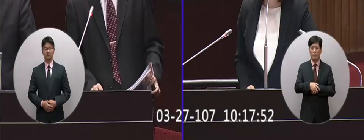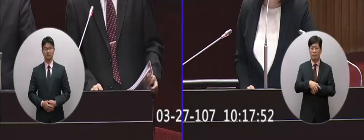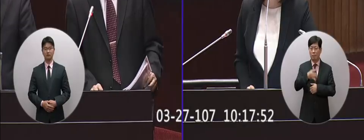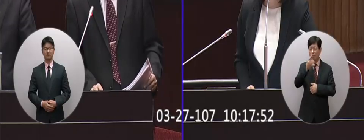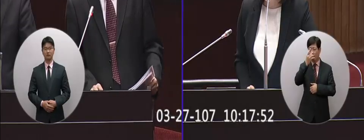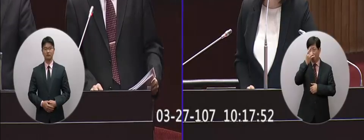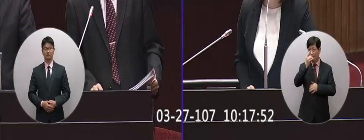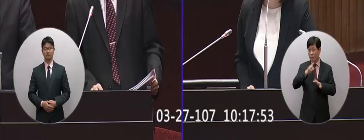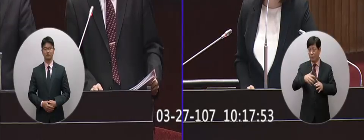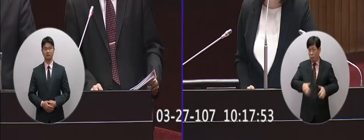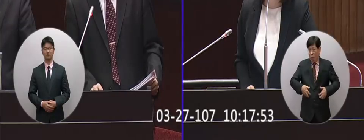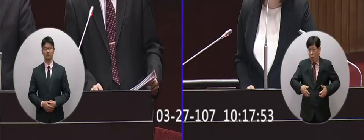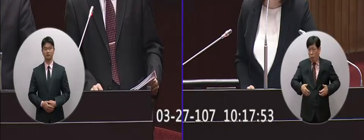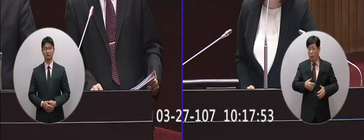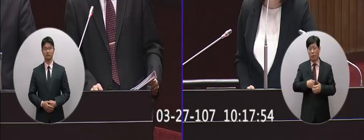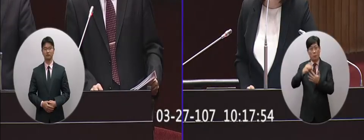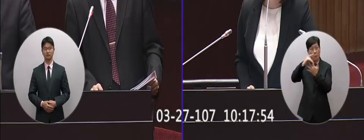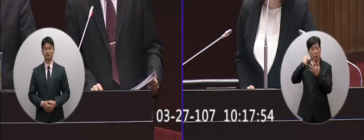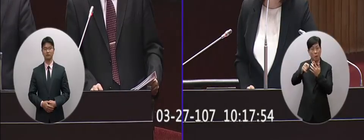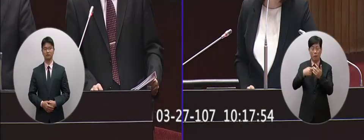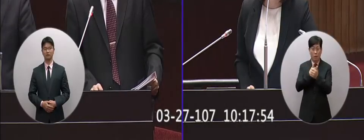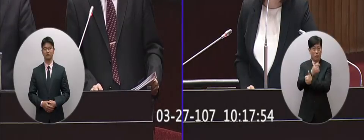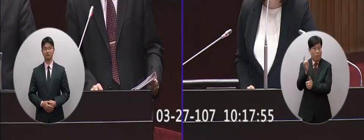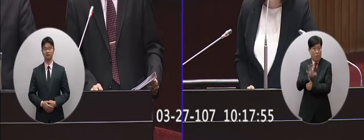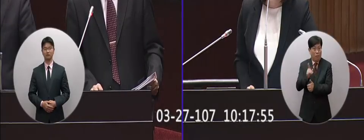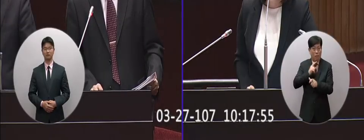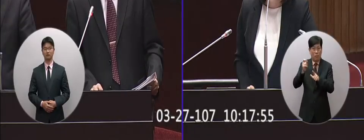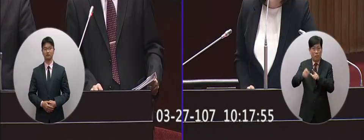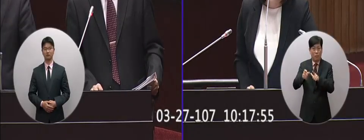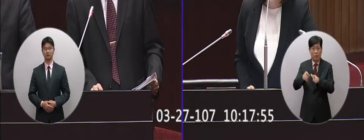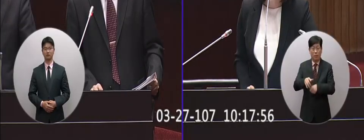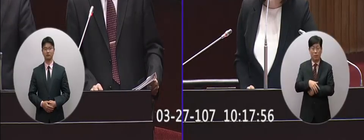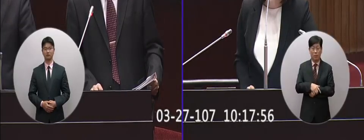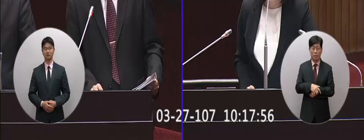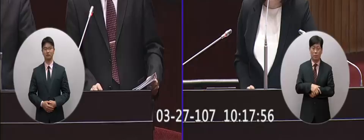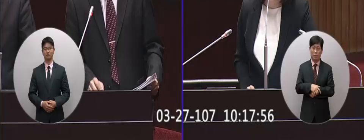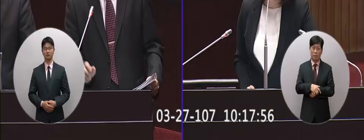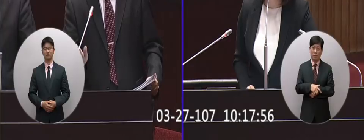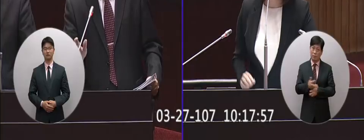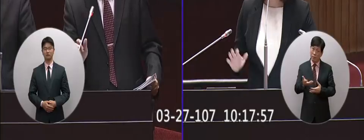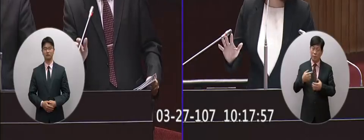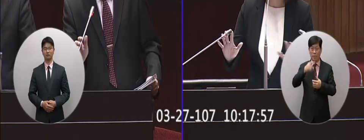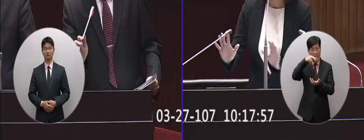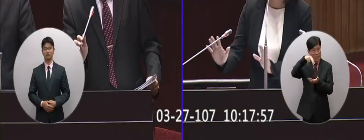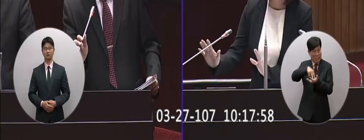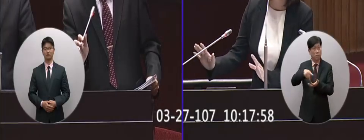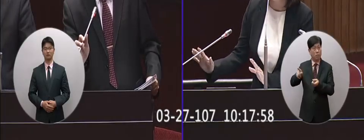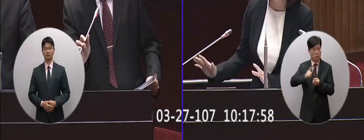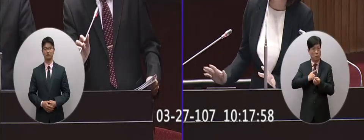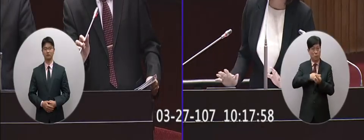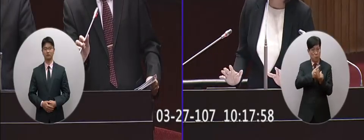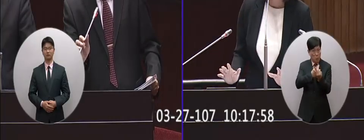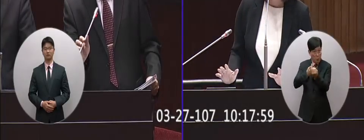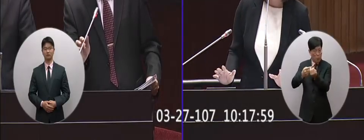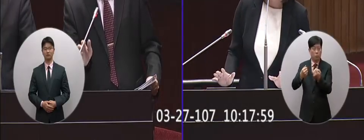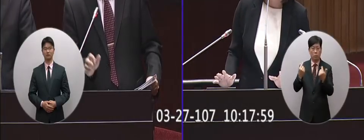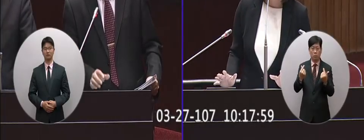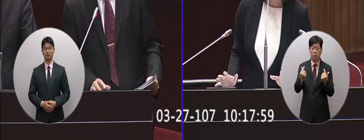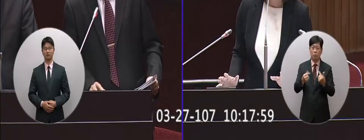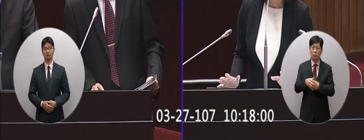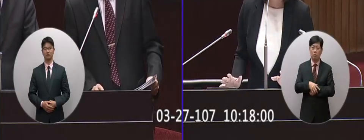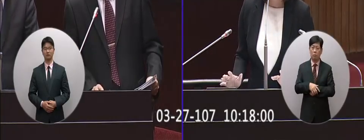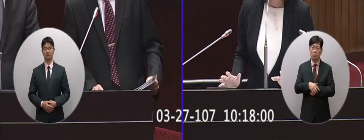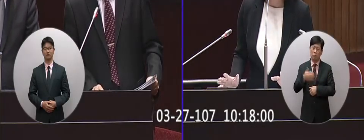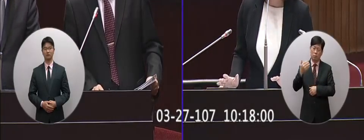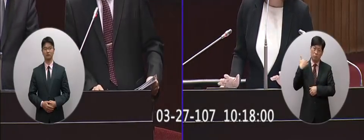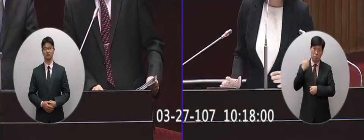我们很仓促的选择一个没有时机的一家厂商。日立在各方面，他们有很多在